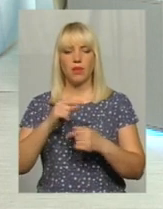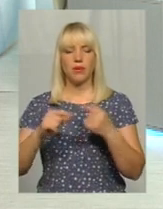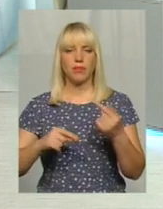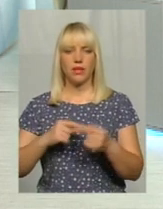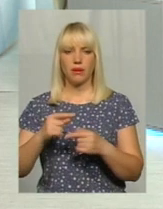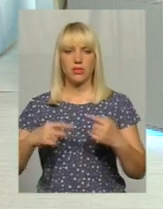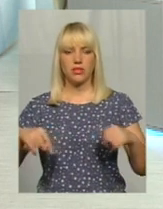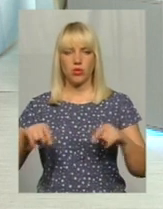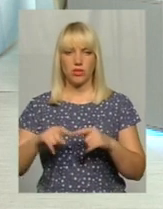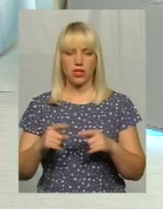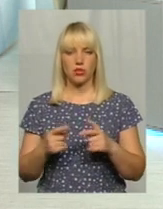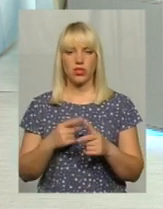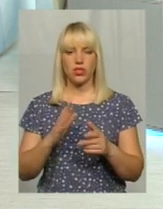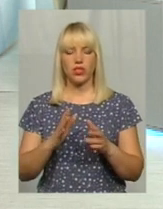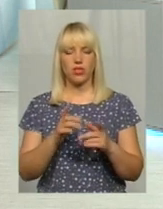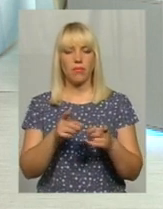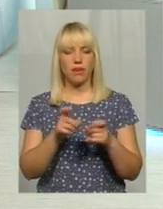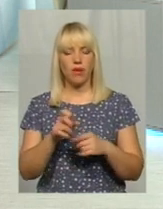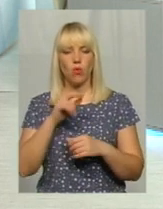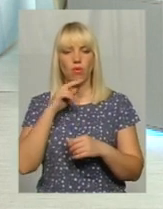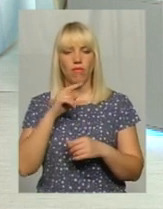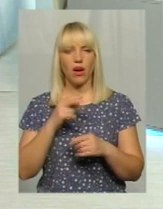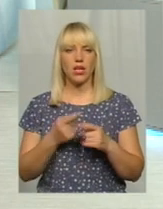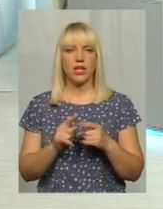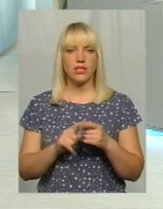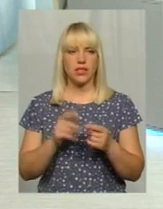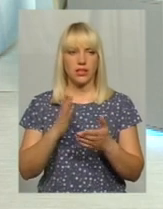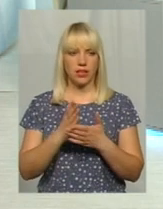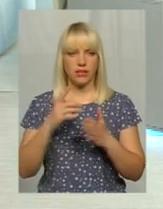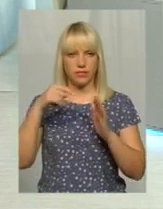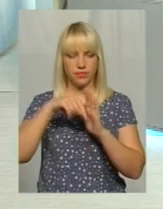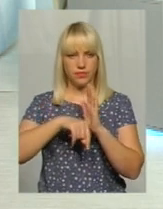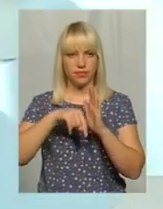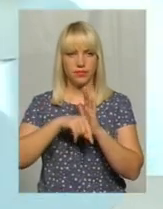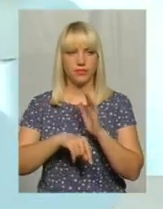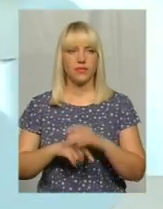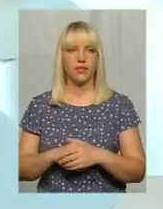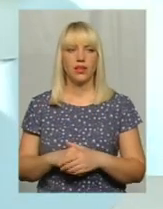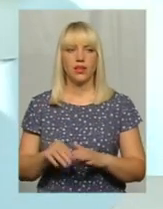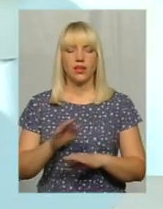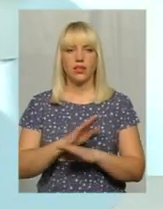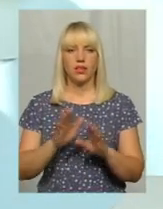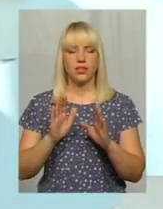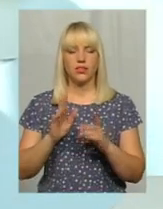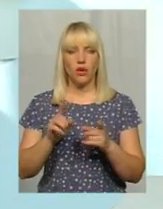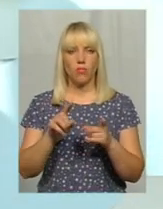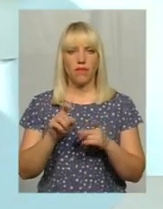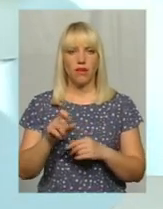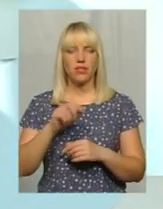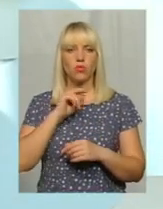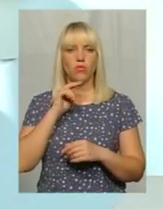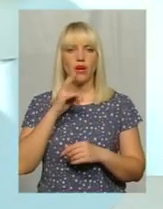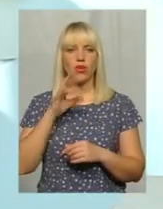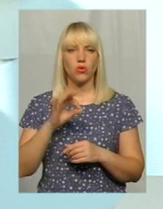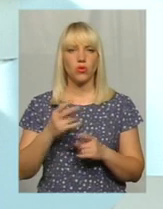приверненні уваги до місцевої продукції полягає це промо? не лише у приверненні уваги, але